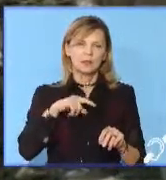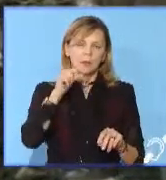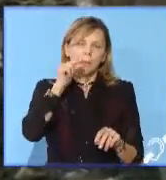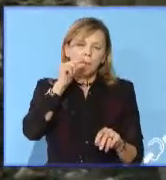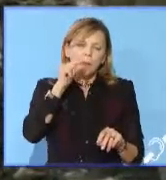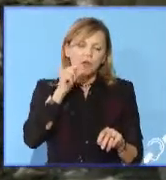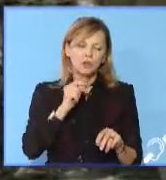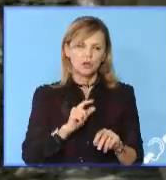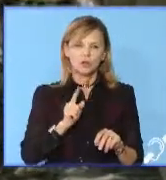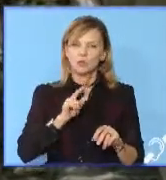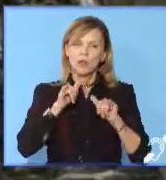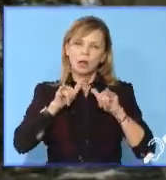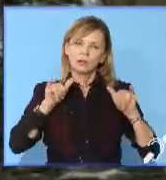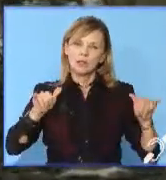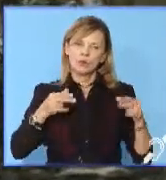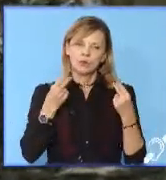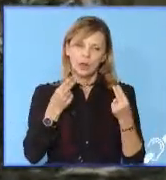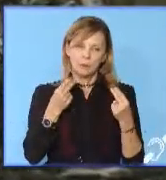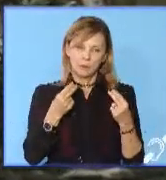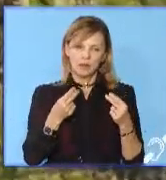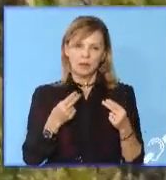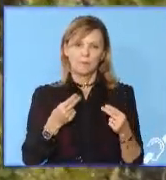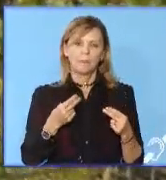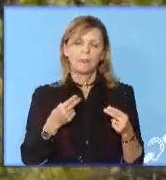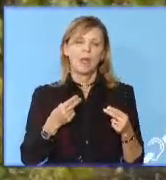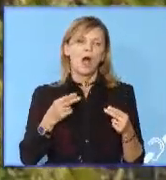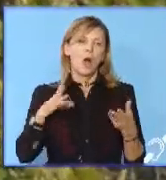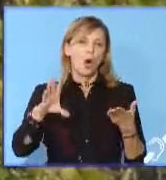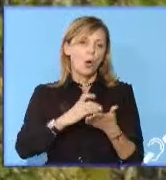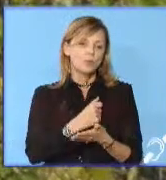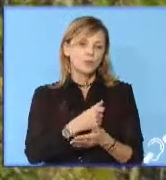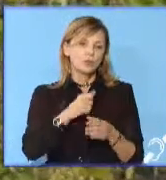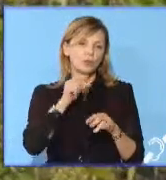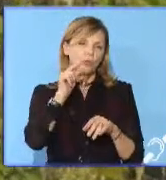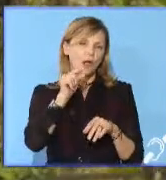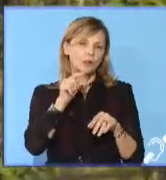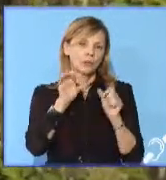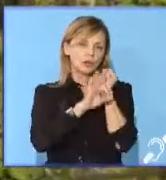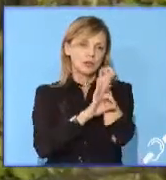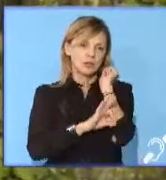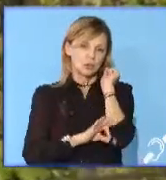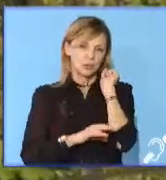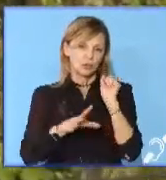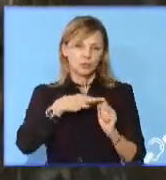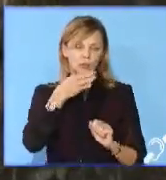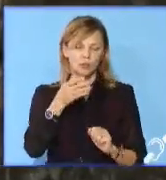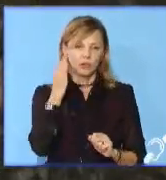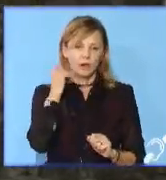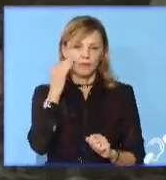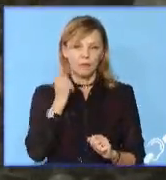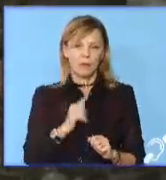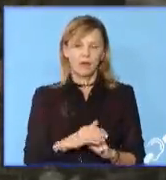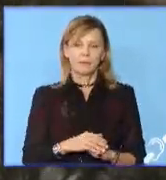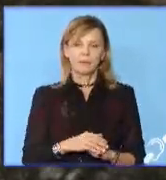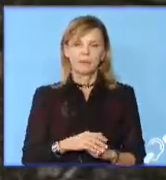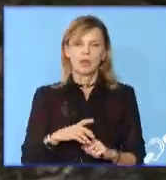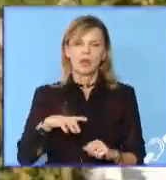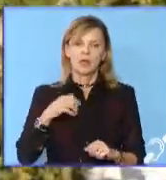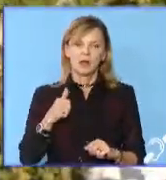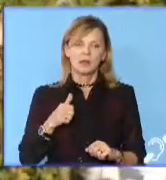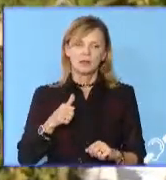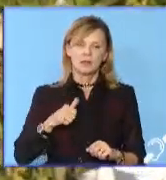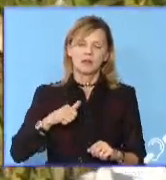împiedicând dezvoltarea lor. Deși mică, producția a fost diminuată și de păsările cerului, susține femeia. E foarte